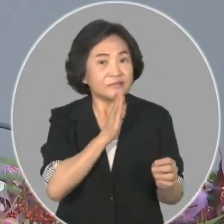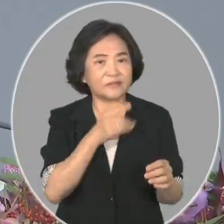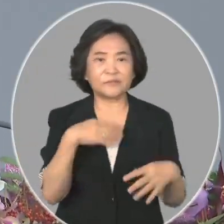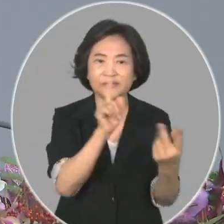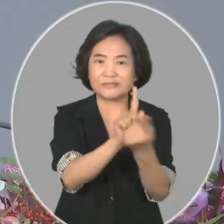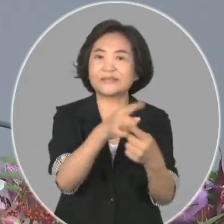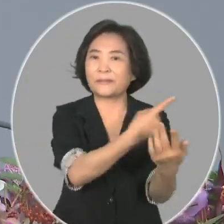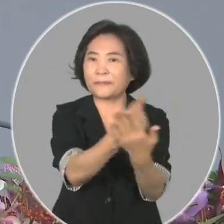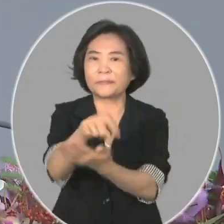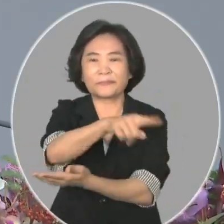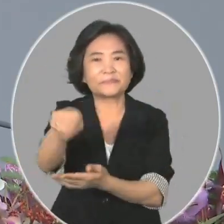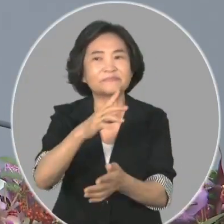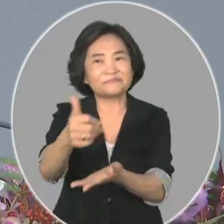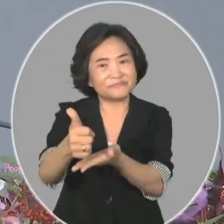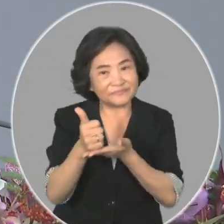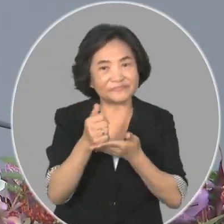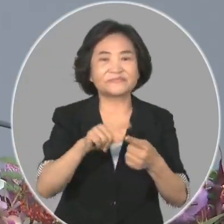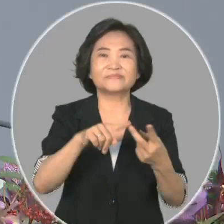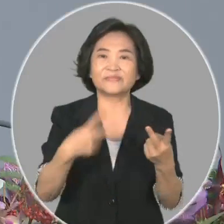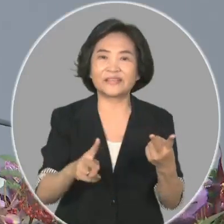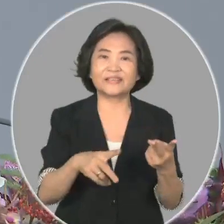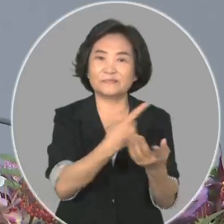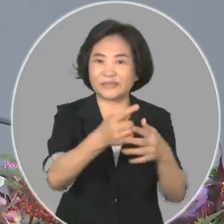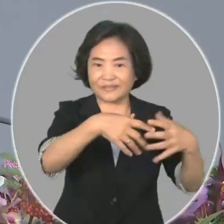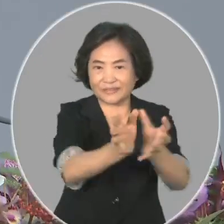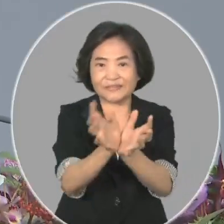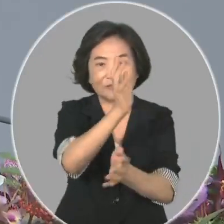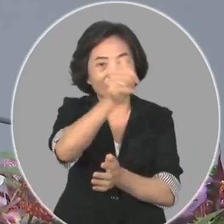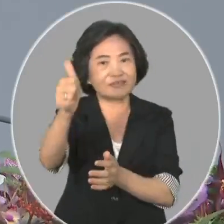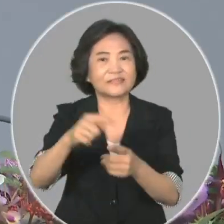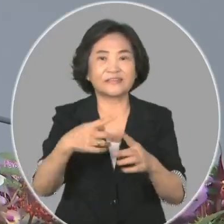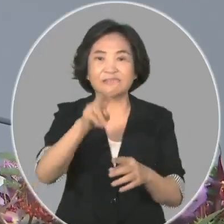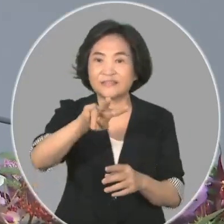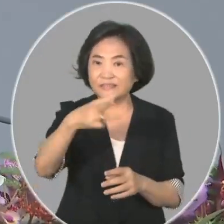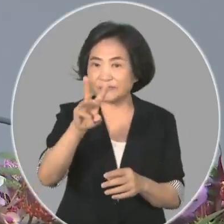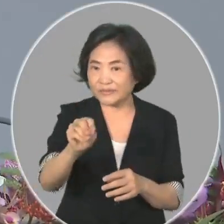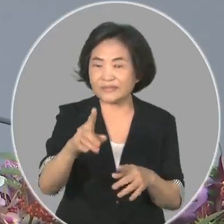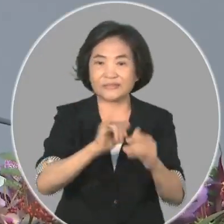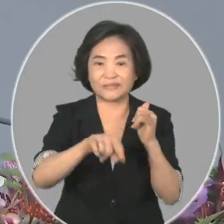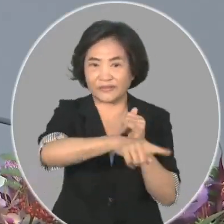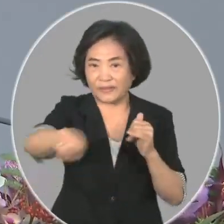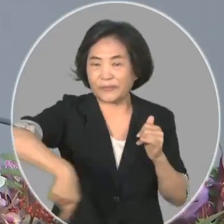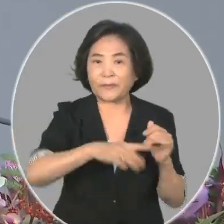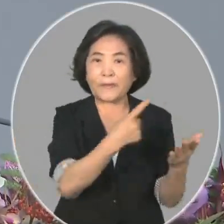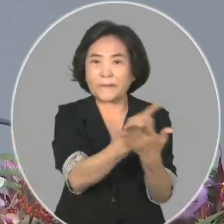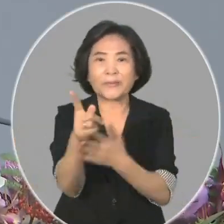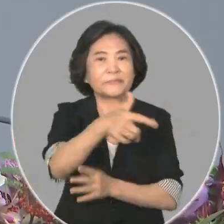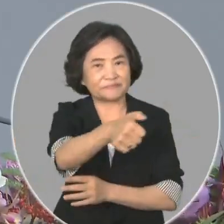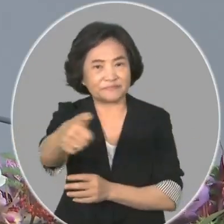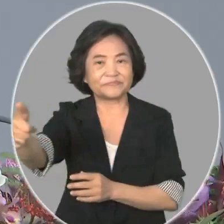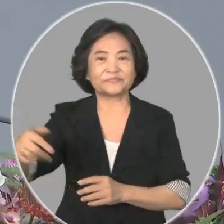感谢今天在场所有的贵宾、各界领袖，还有我们2300万的台湾人民，谢谢大